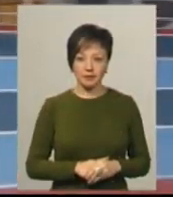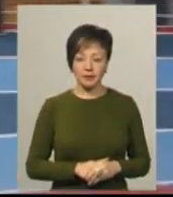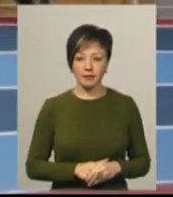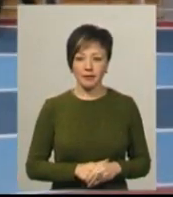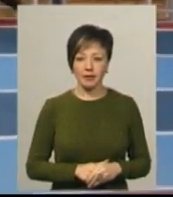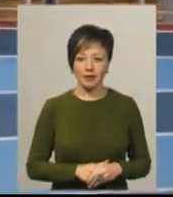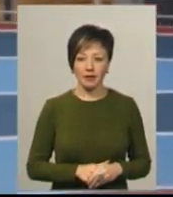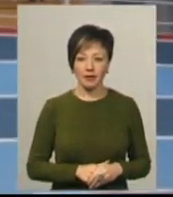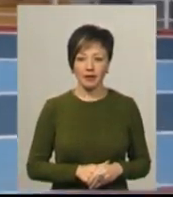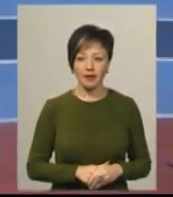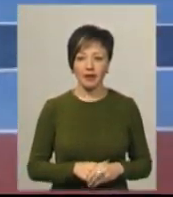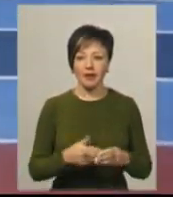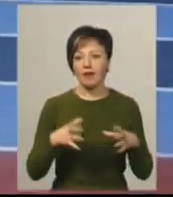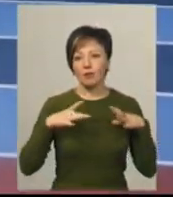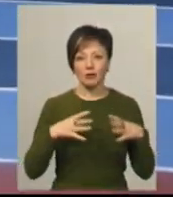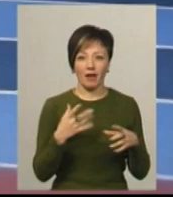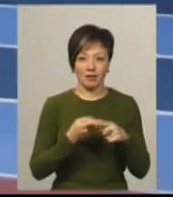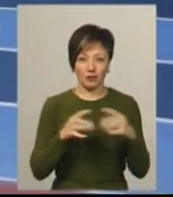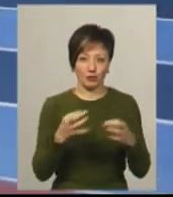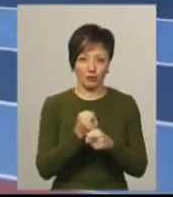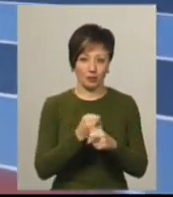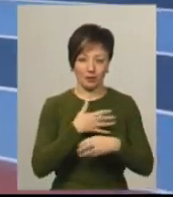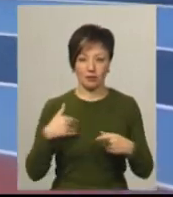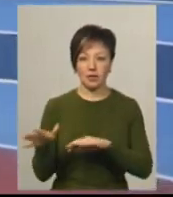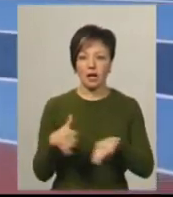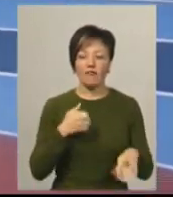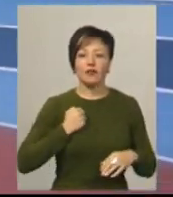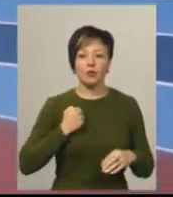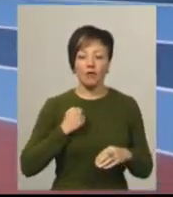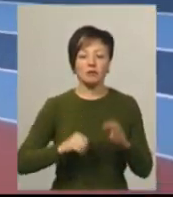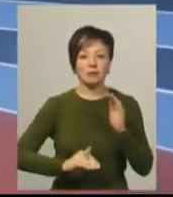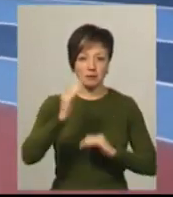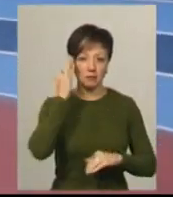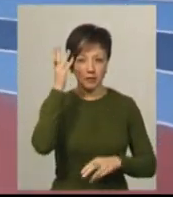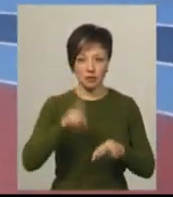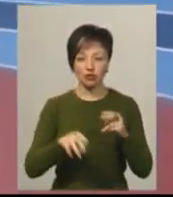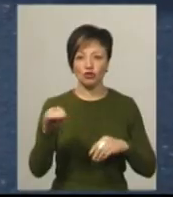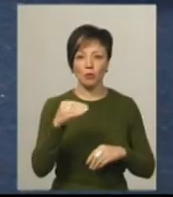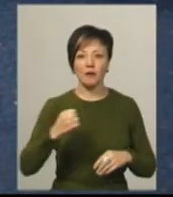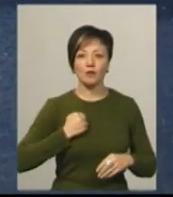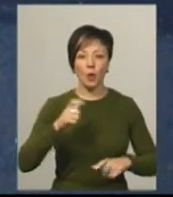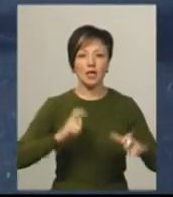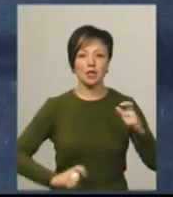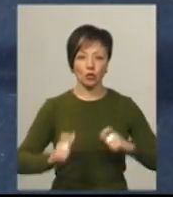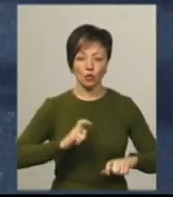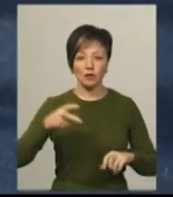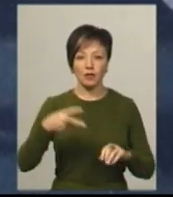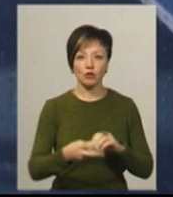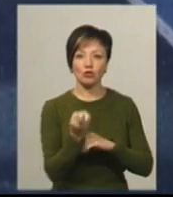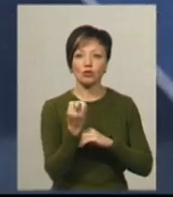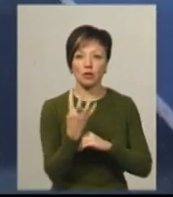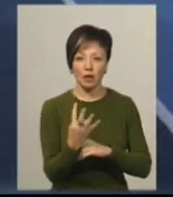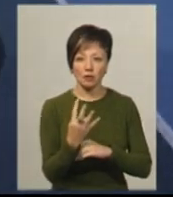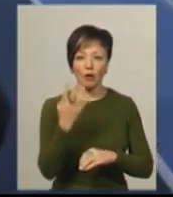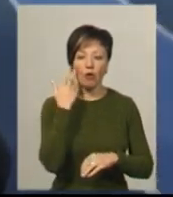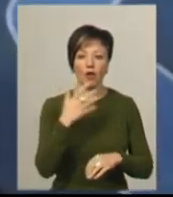«Відпочивай», бо це нічого не робити. Стати військовим Максим мріяв з дитинства. Закінчив Житомирський військовий інститут. У